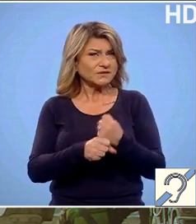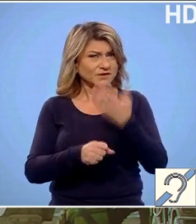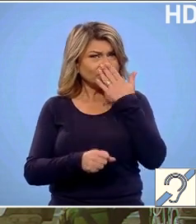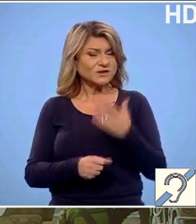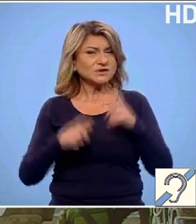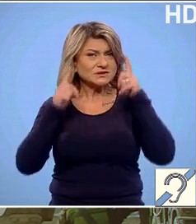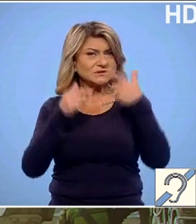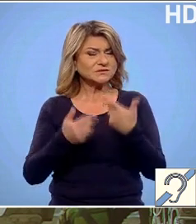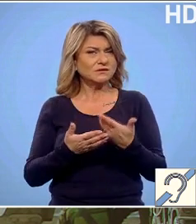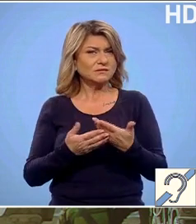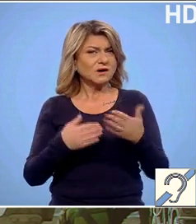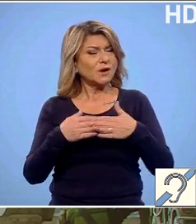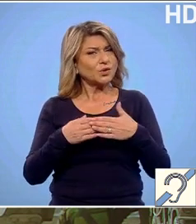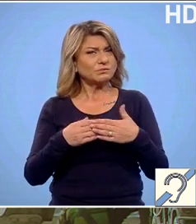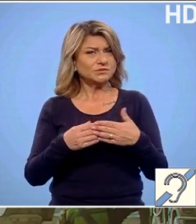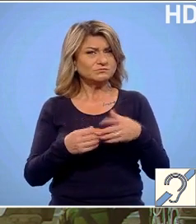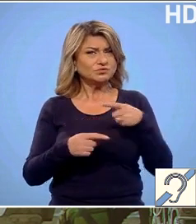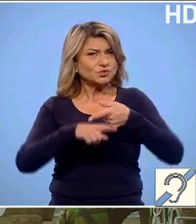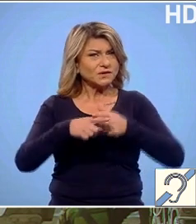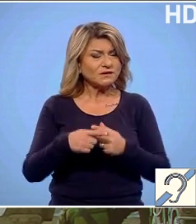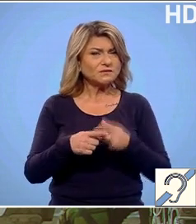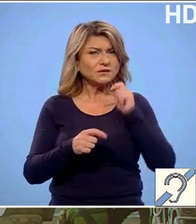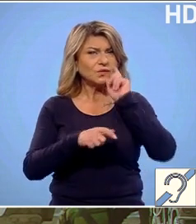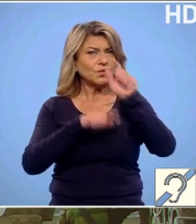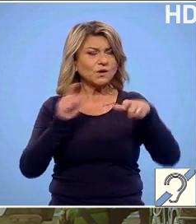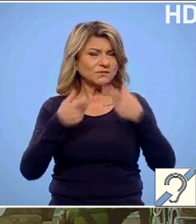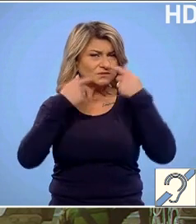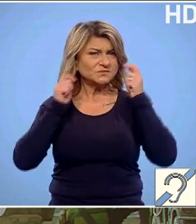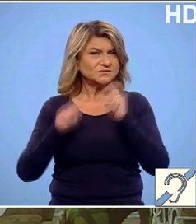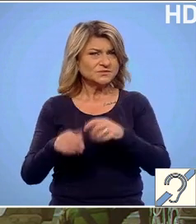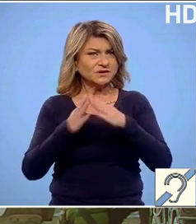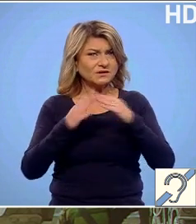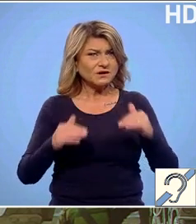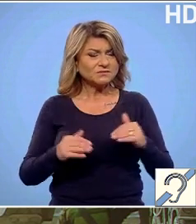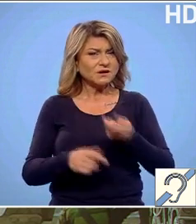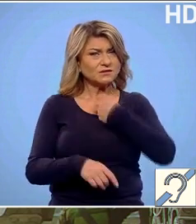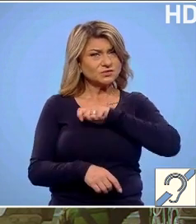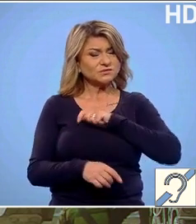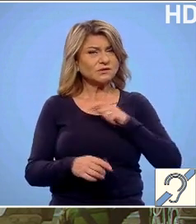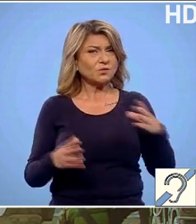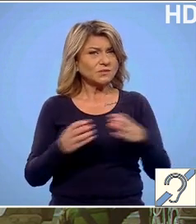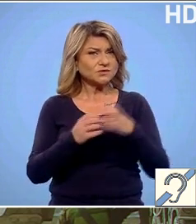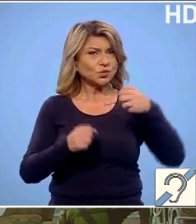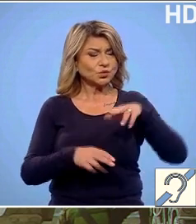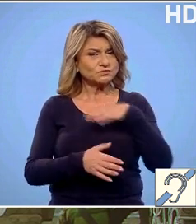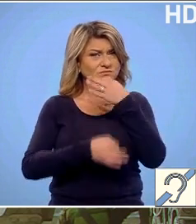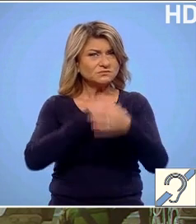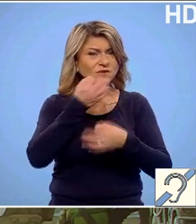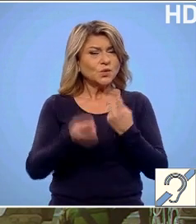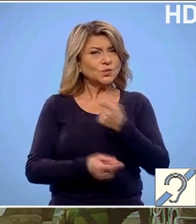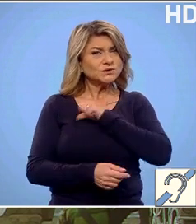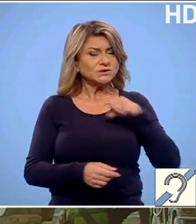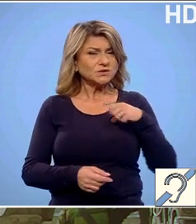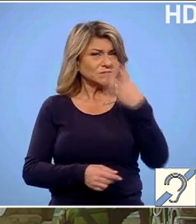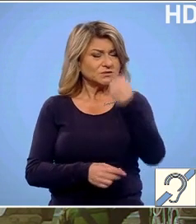umanitare din Gaza, unde aproape jumătate dintre locuitorii teritoriului și-au părăsit casele. Agenția Umanitară a ONU a declarat că un singur